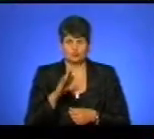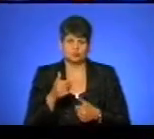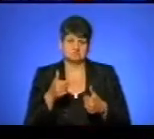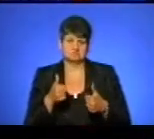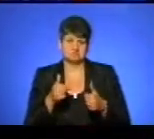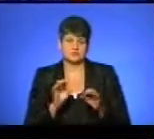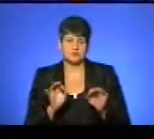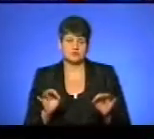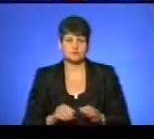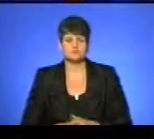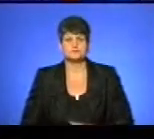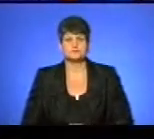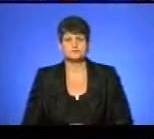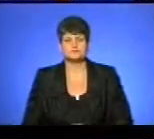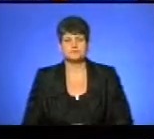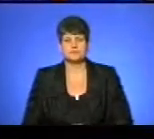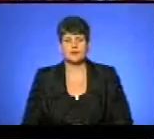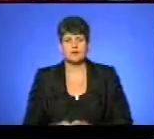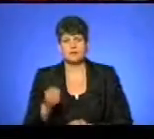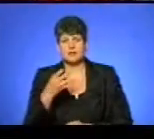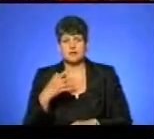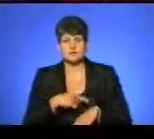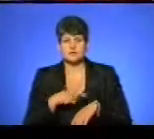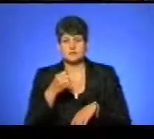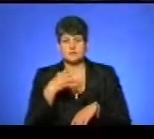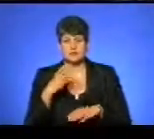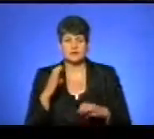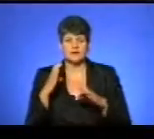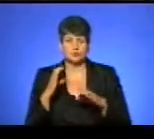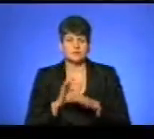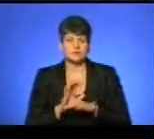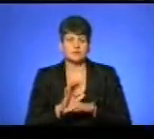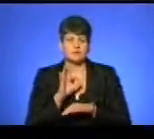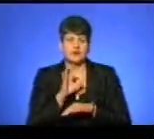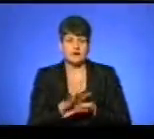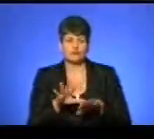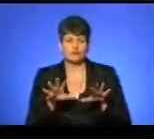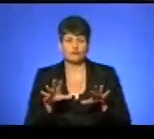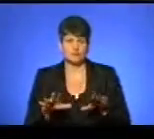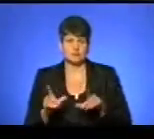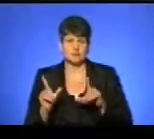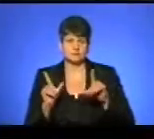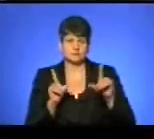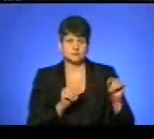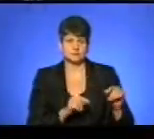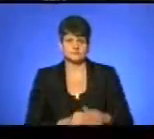класно. О 15:15 автобус з дітьми відправляється до місця призначення.